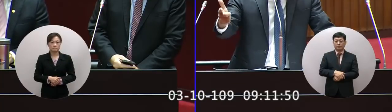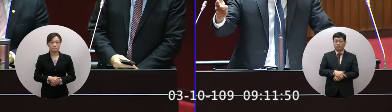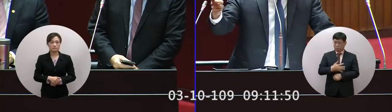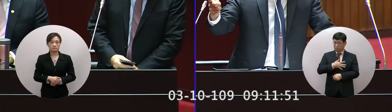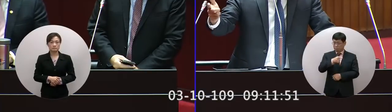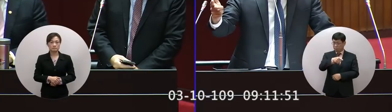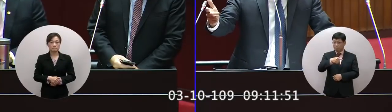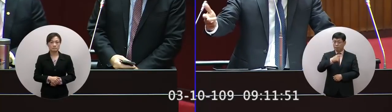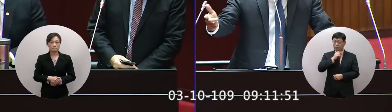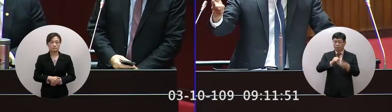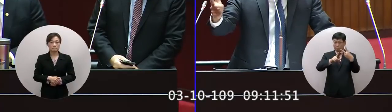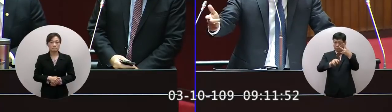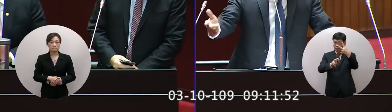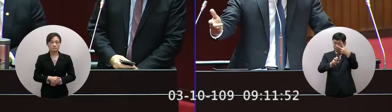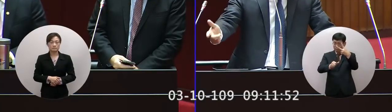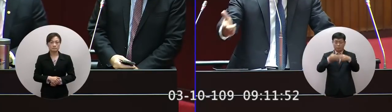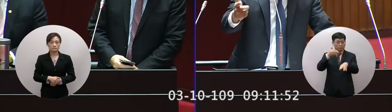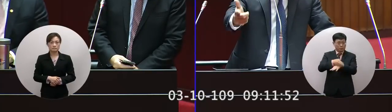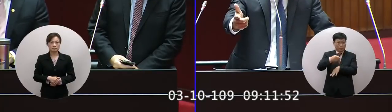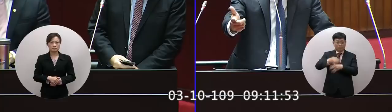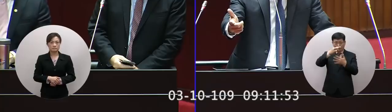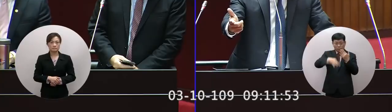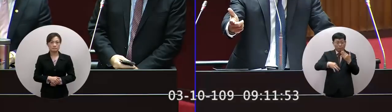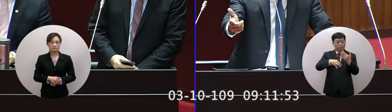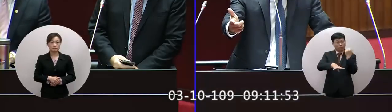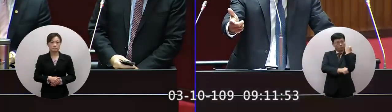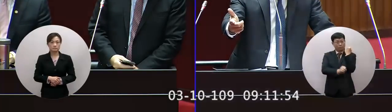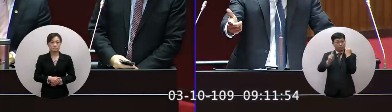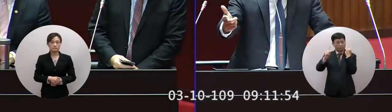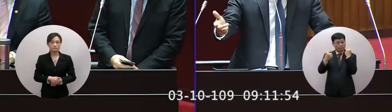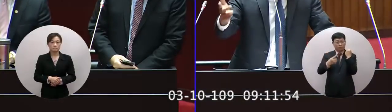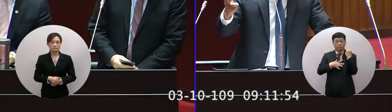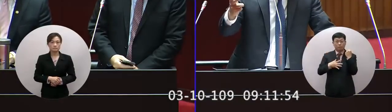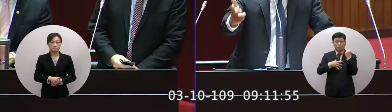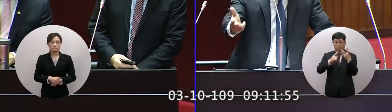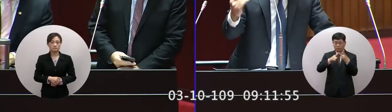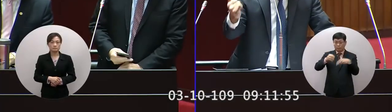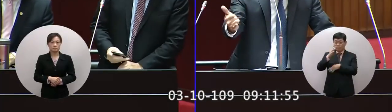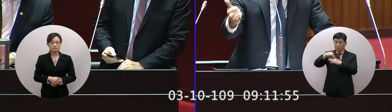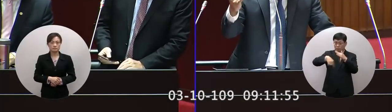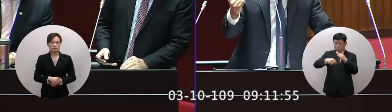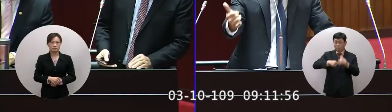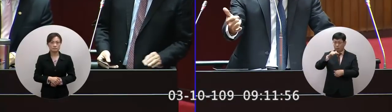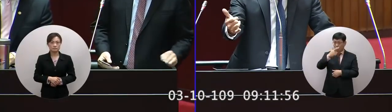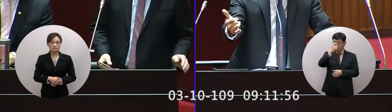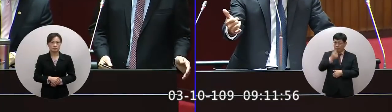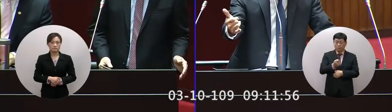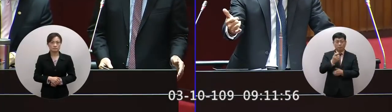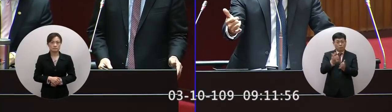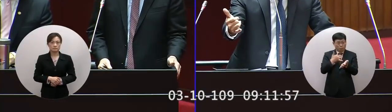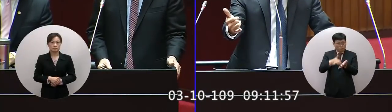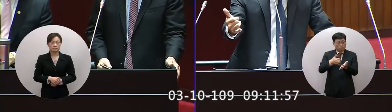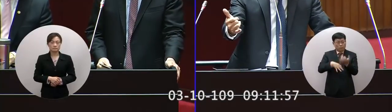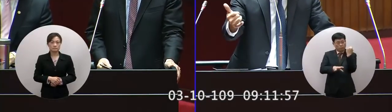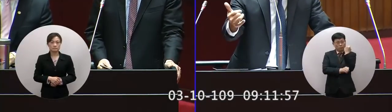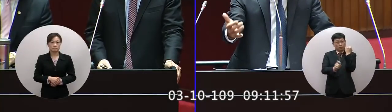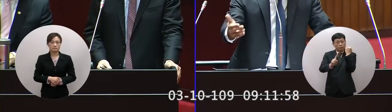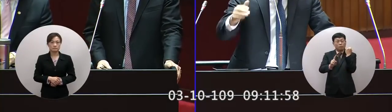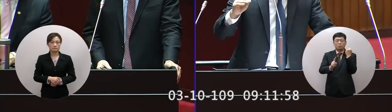你知道那个2月25号通过条例的基础是什么吗？还有行政院通过了600亿的基础是什么？